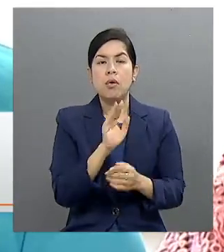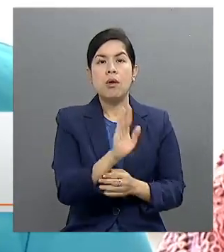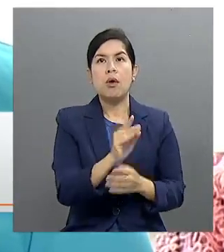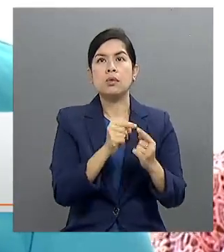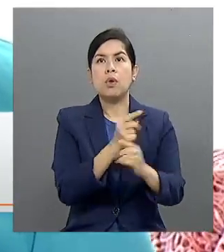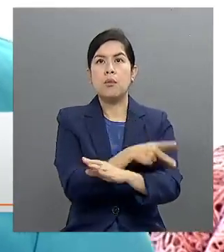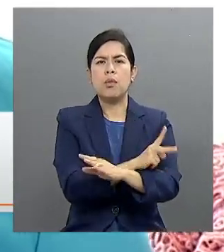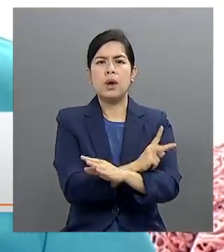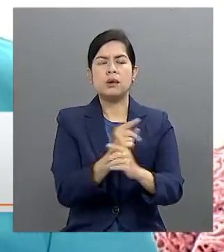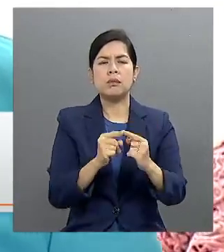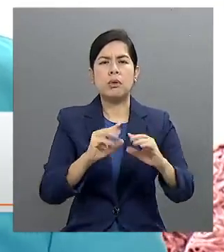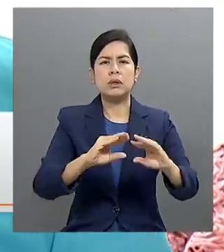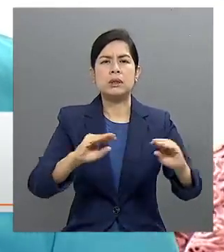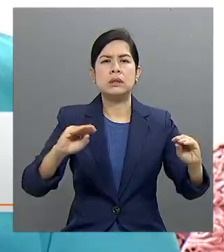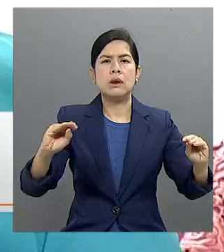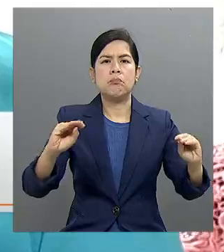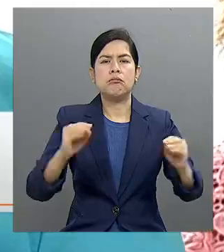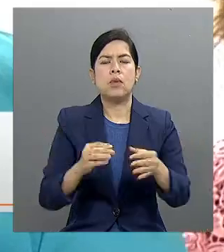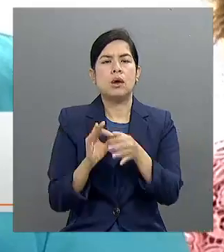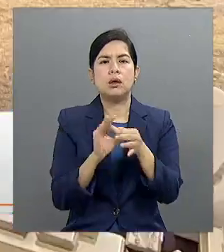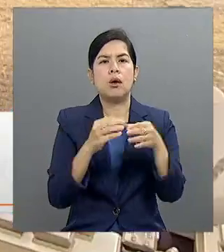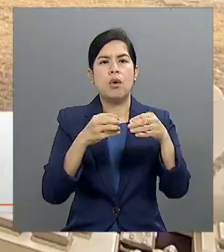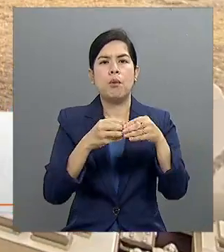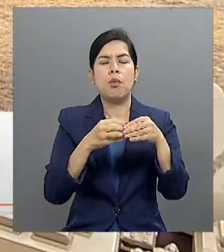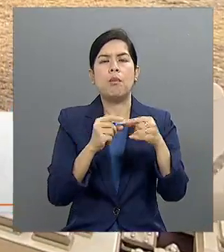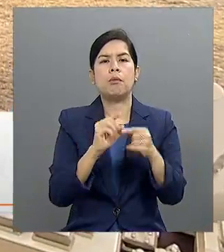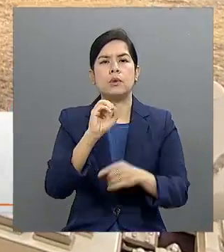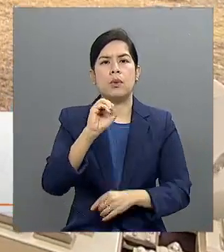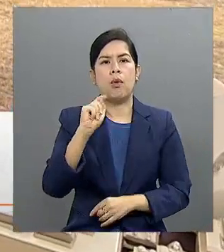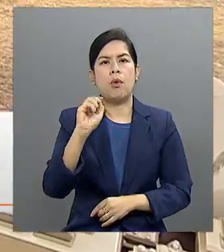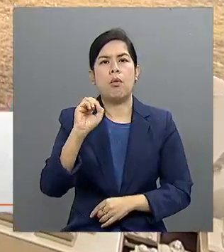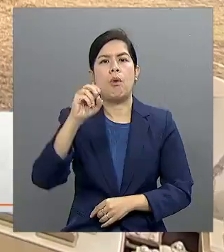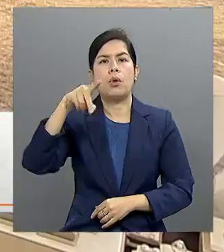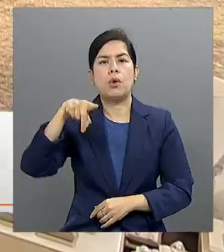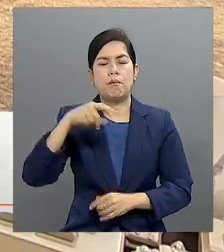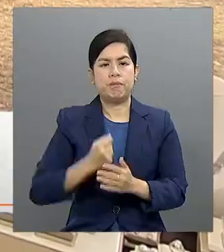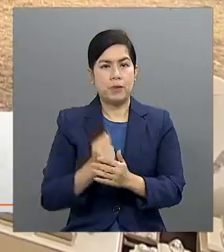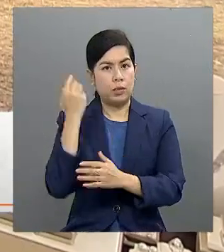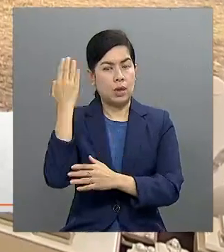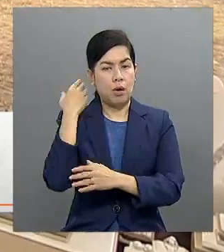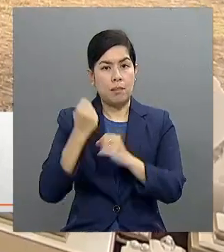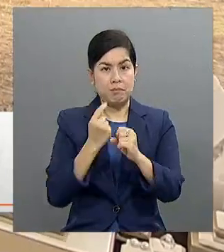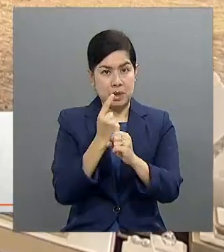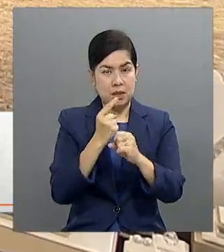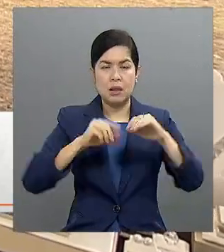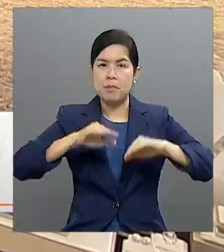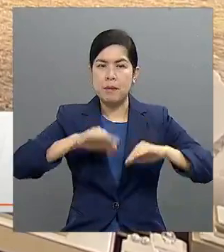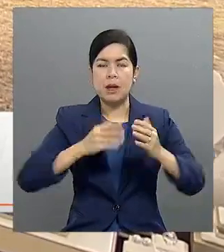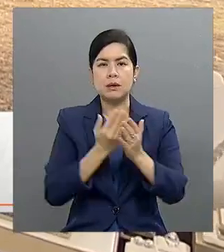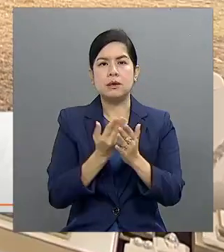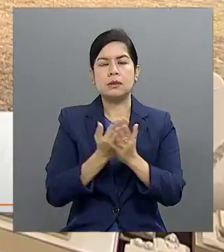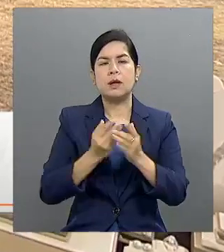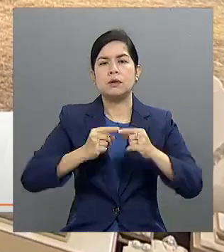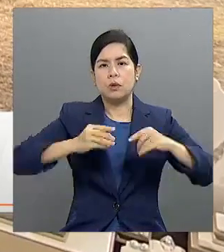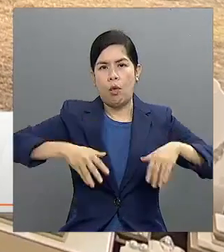ากในเรื่องของผลิตภัณฑ์โอท็ อ ปนะคะรายได้ที่เราเคยได้ปีนึงประมาณ 3,000 ล้านเนี้ยตอนนี้เราได้